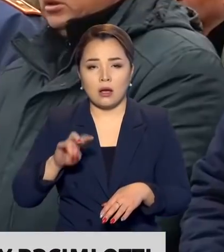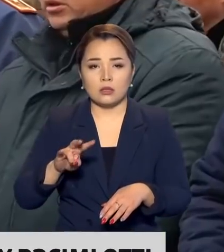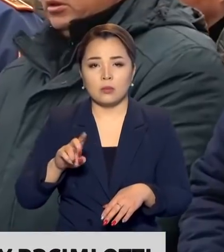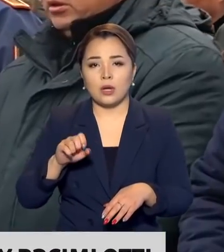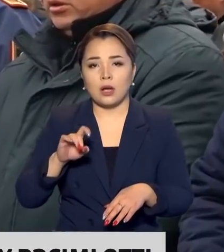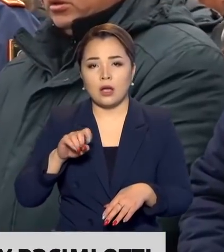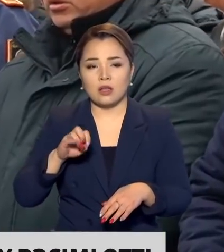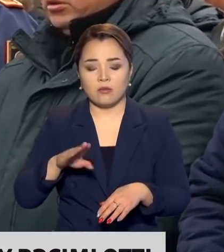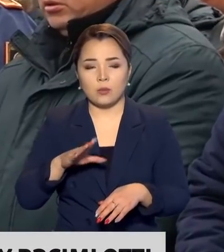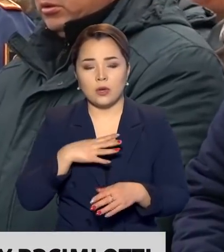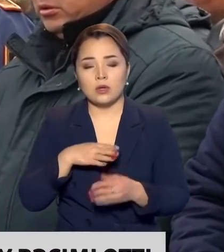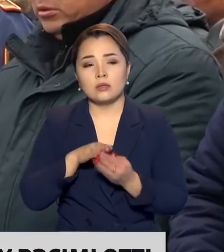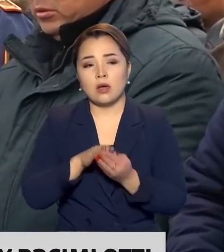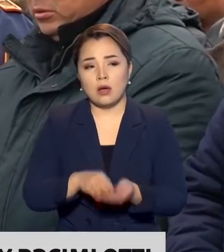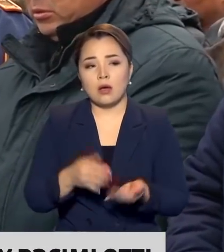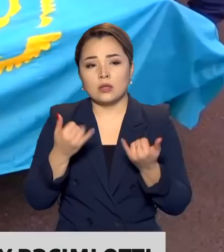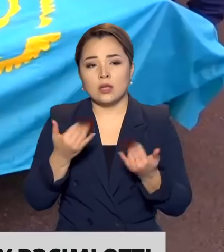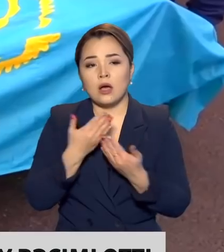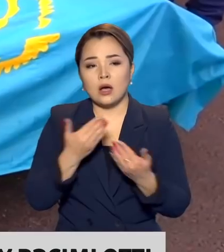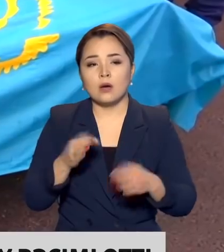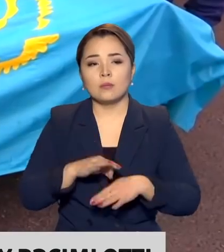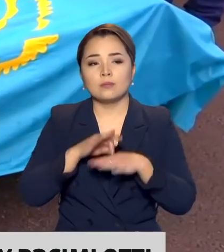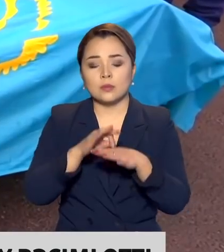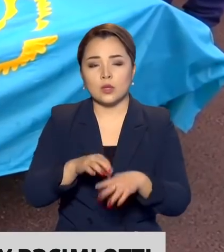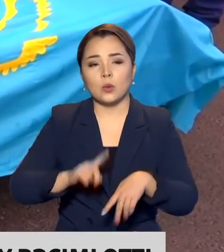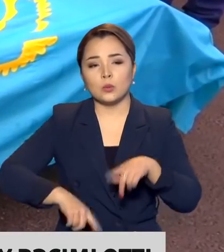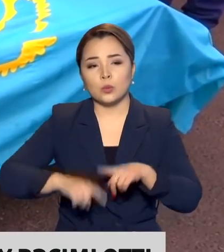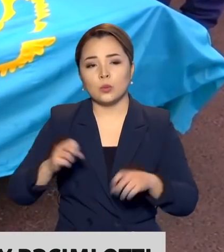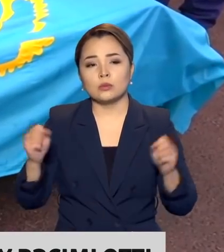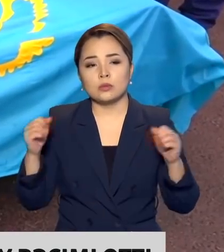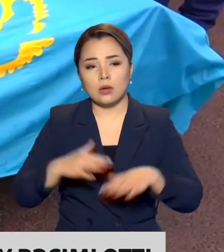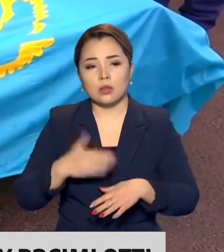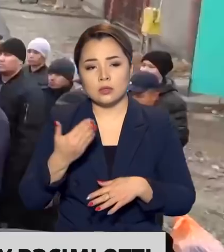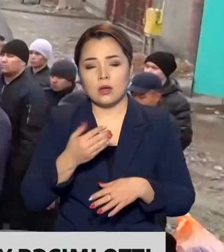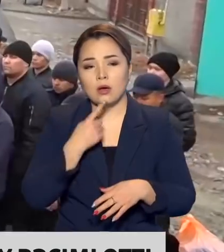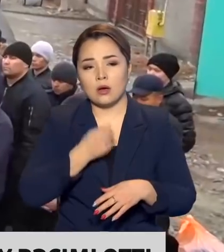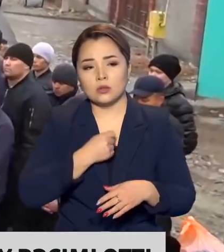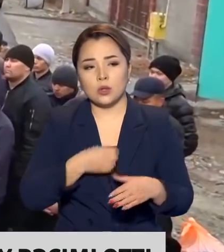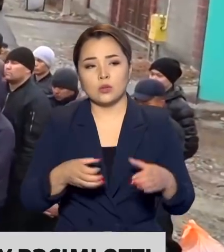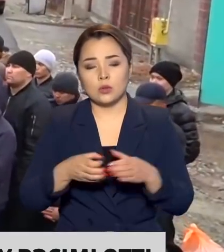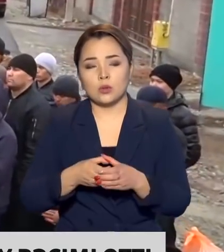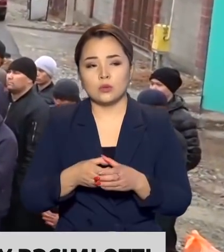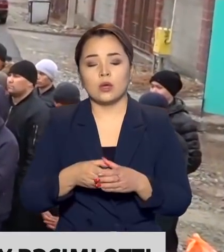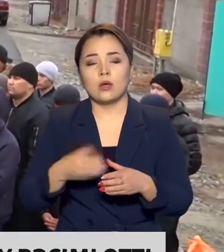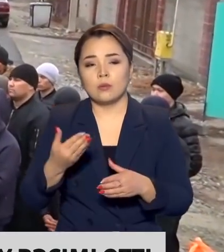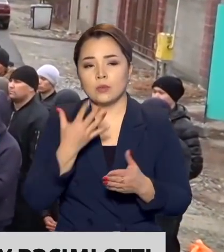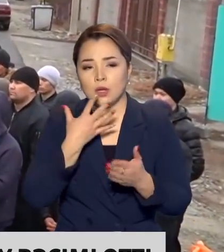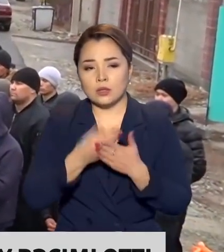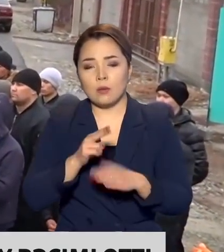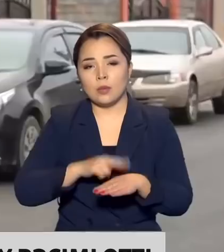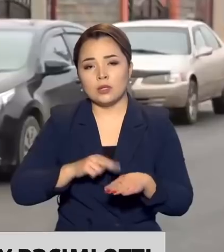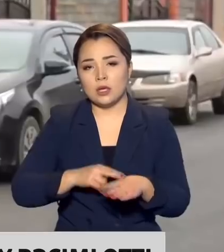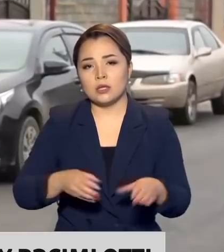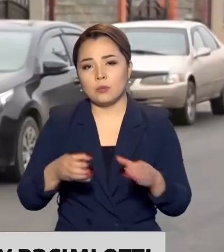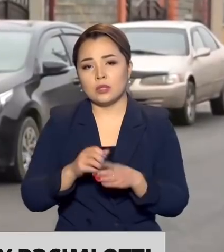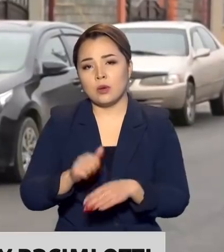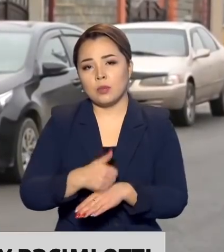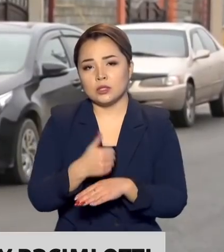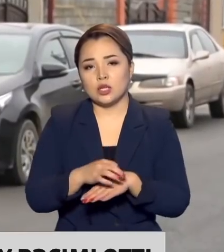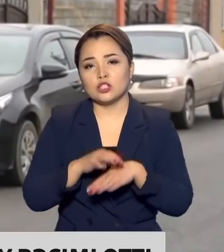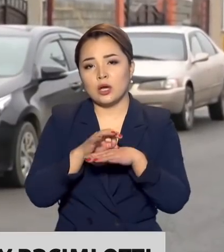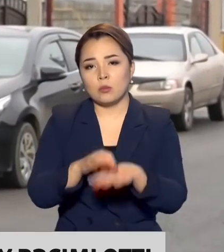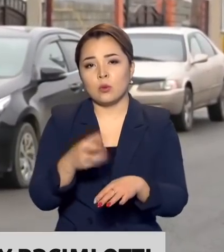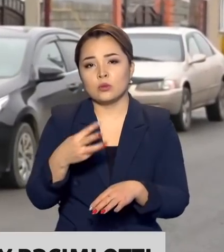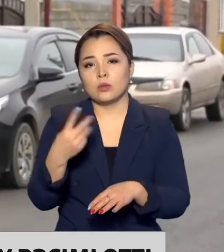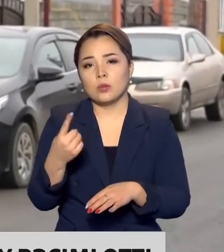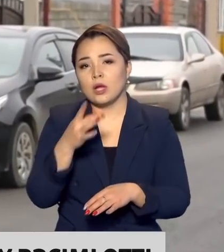қойнына тапсырылды. Марқұмды ақтық сапарға ет жақын туыстары, қарулас достары мен полиция департаментінің басшылары шығарып салды. 31